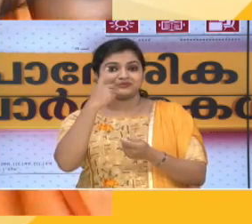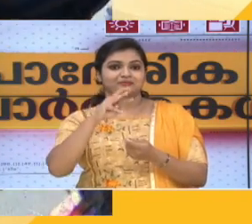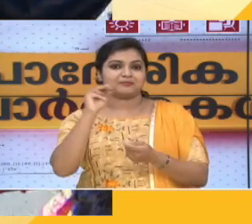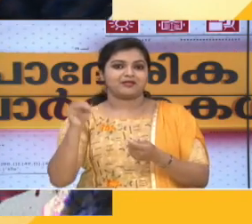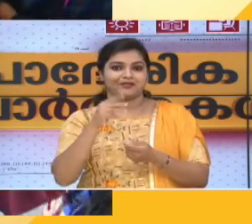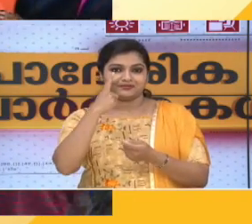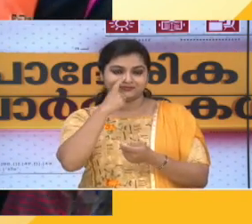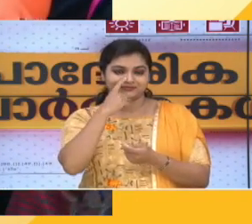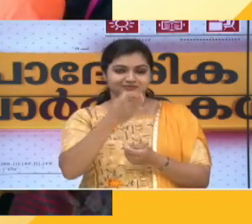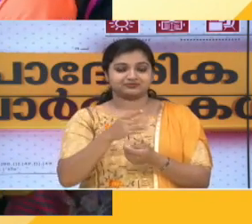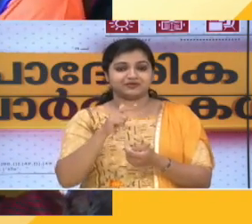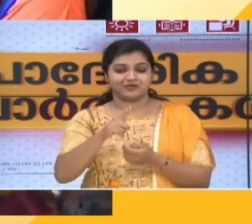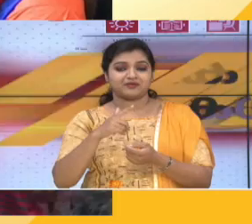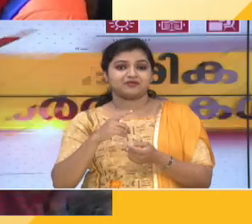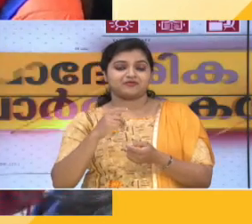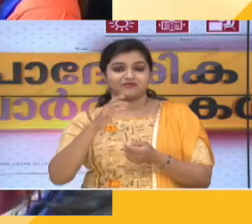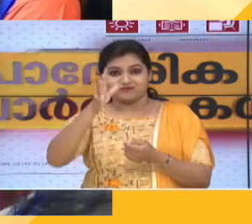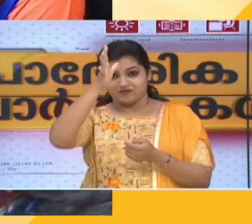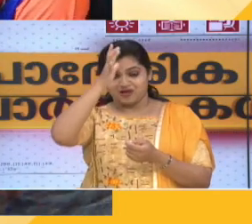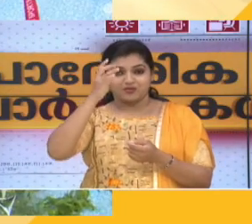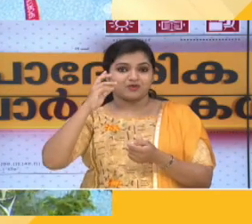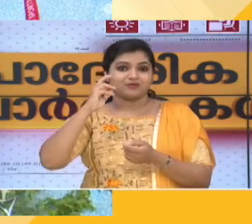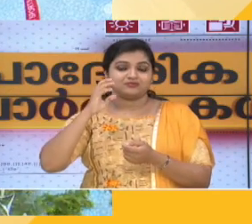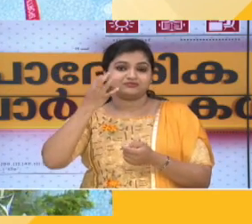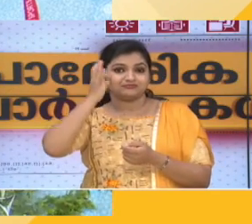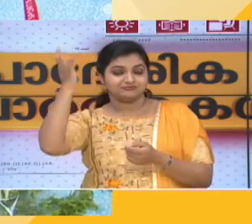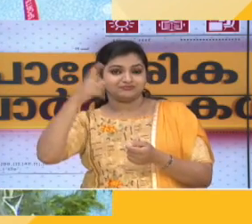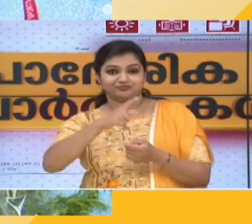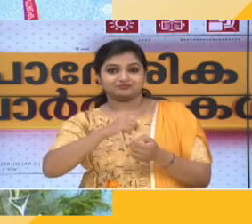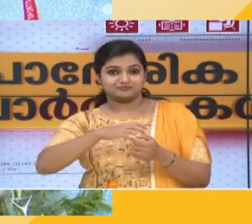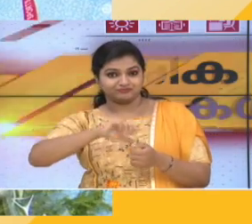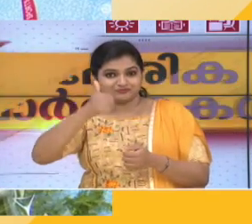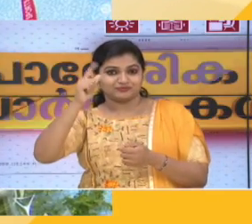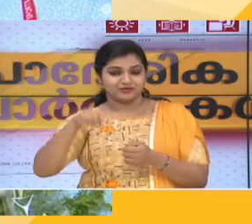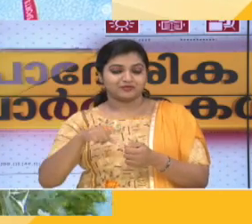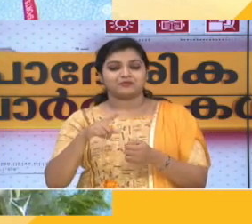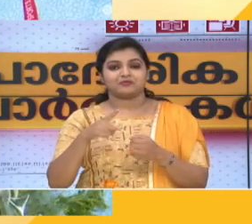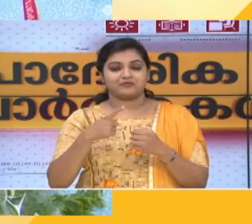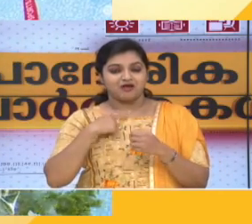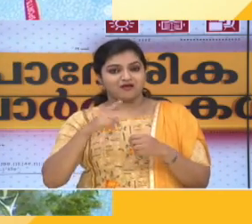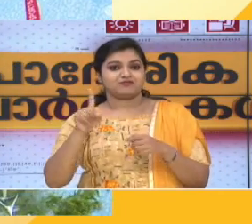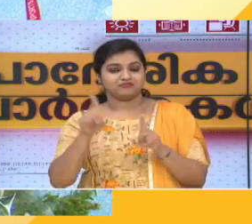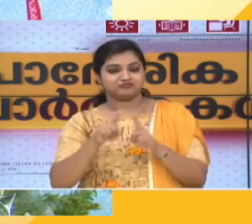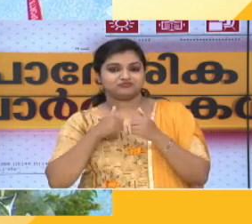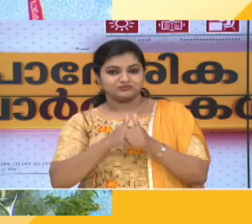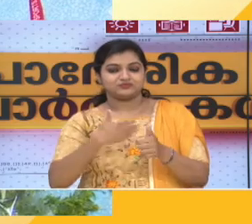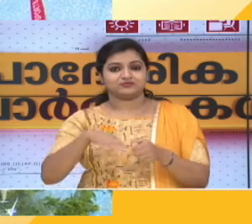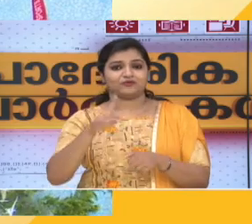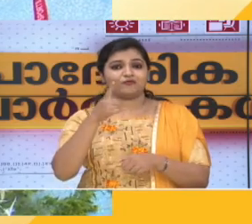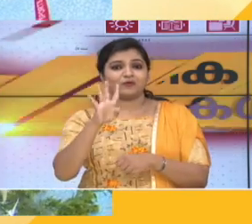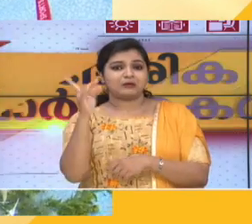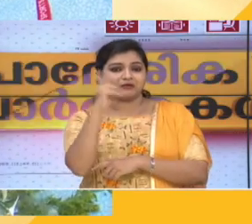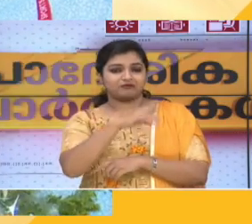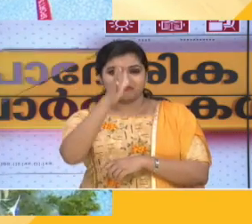ആഗ്രഹം സാധിച്ചു കൊടുക്കാനുള്ള ബാധ്യത അവൾക്കുണ്ടായിരുന്നു. അച്ഛൻ മരിച്ച 14-ാമത്തെ ദിവസം പോയിൽ ഒരുപാട് വിഷമങ്ങളുണ്ടായിരുന്നു,